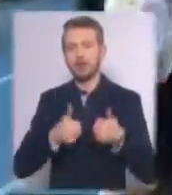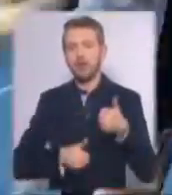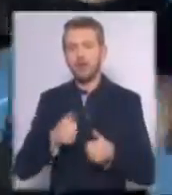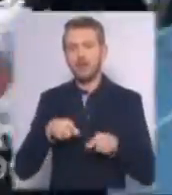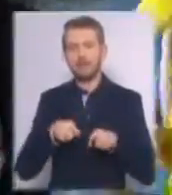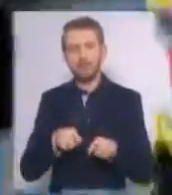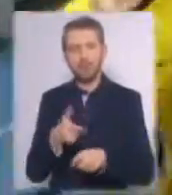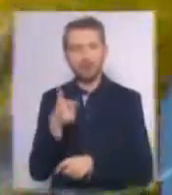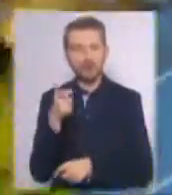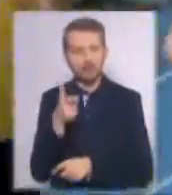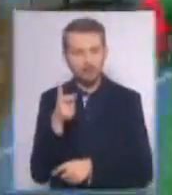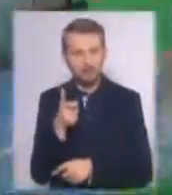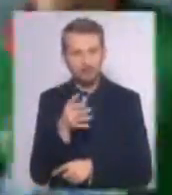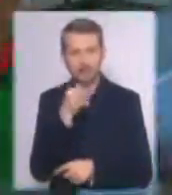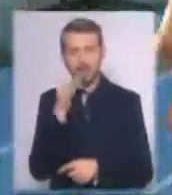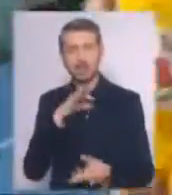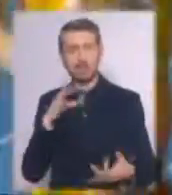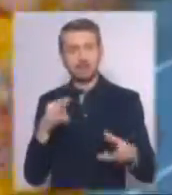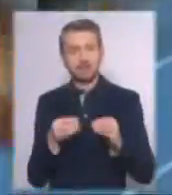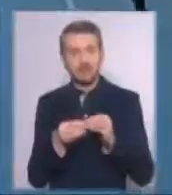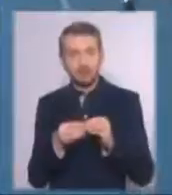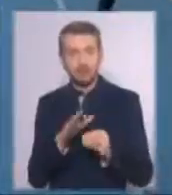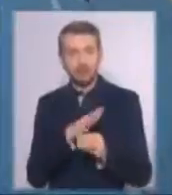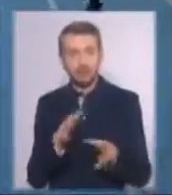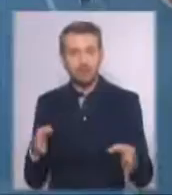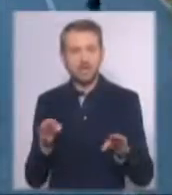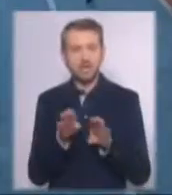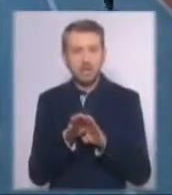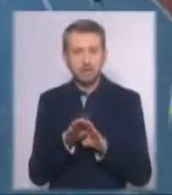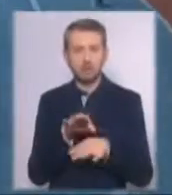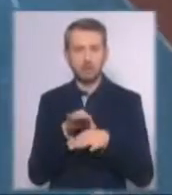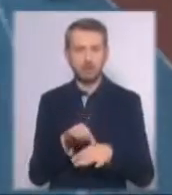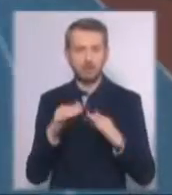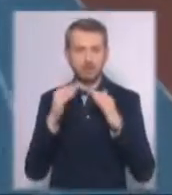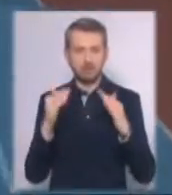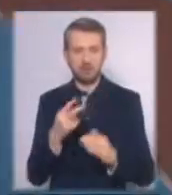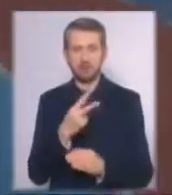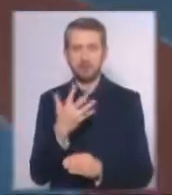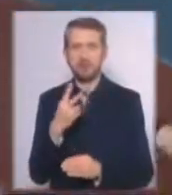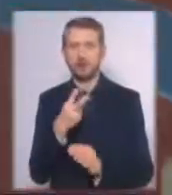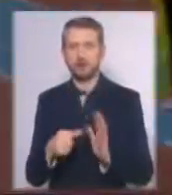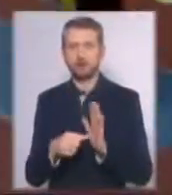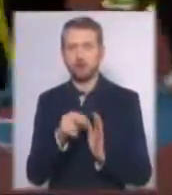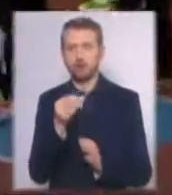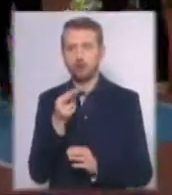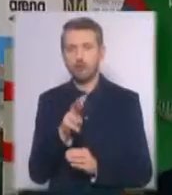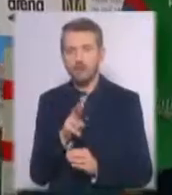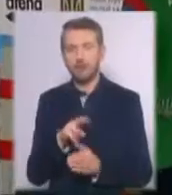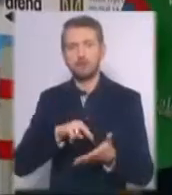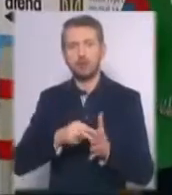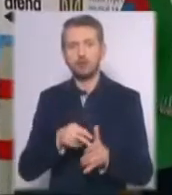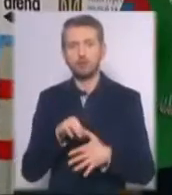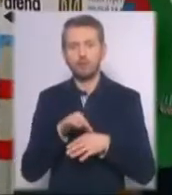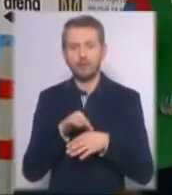стрільби. Звітний біатл-тріатл був закритого типу і проводився у приміщенні. 25-26 червня організатори планують